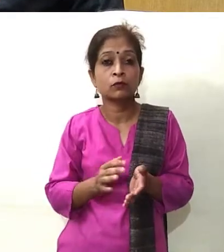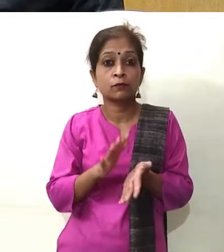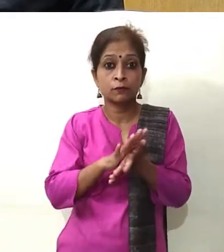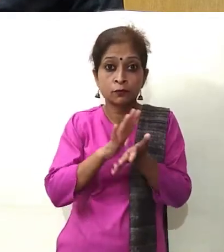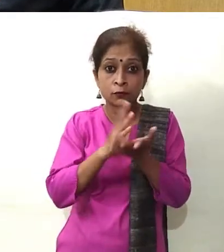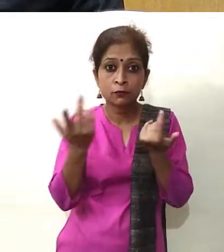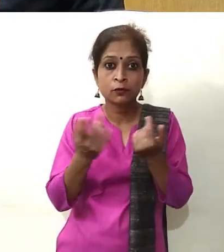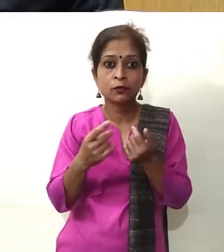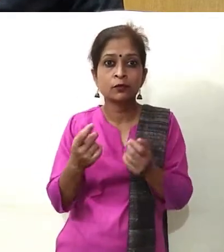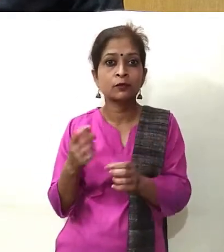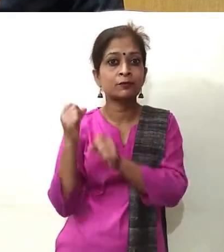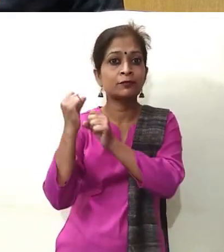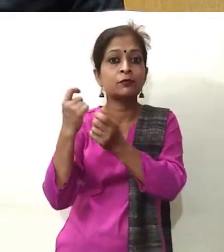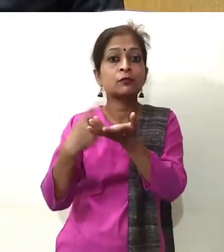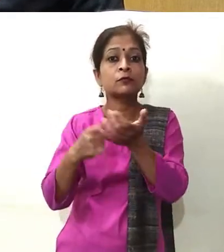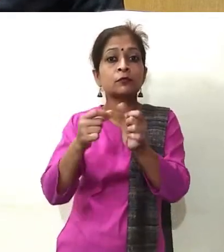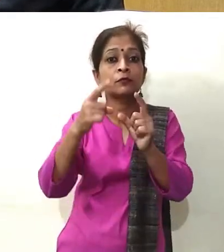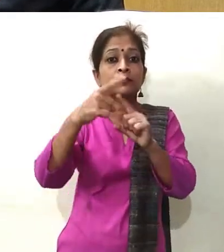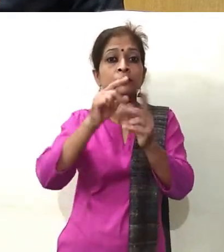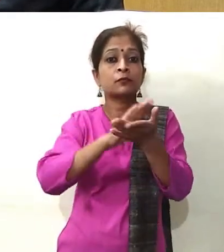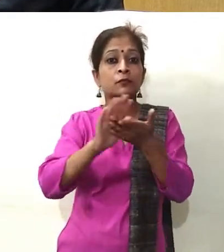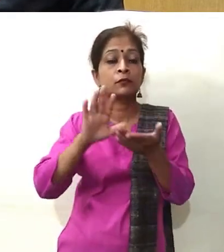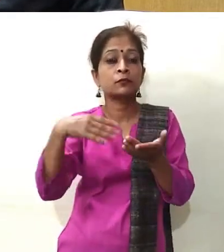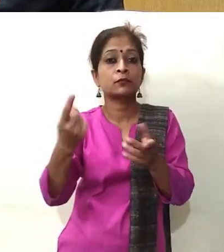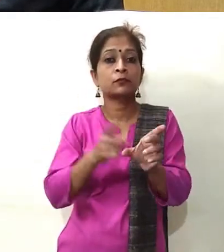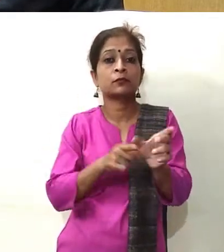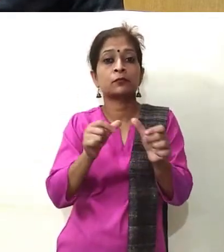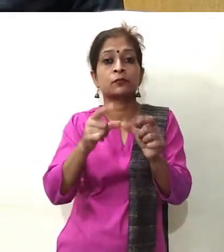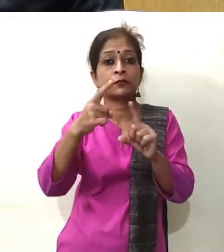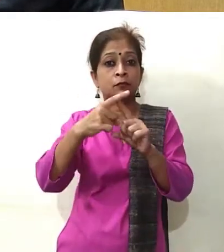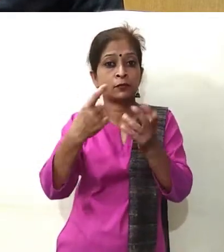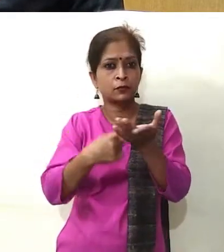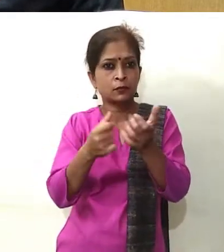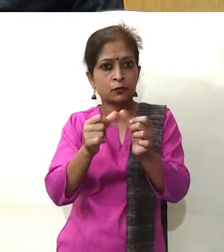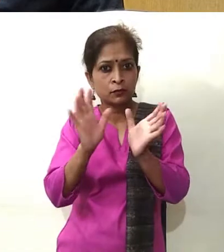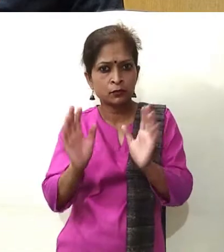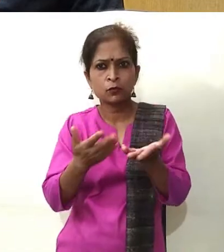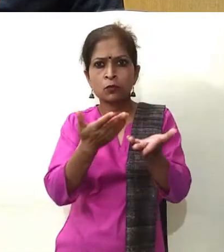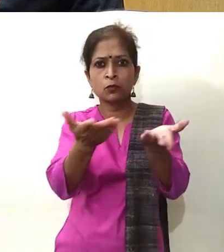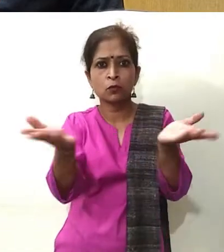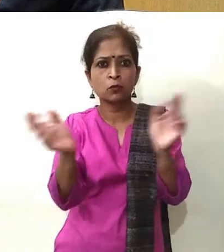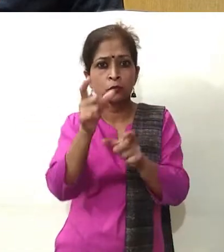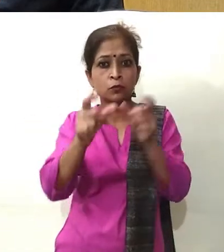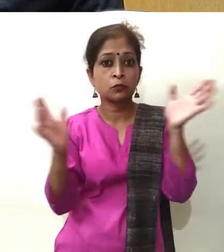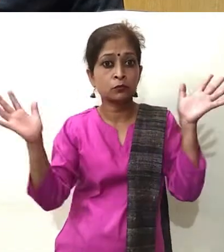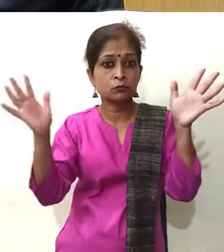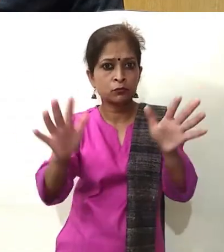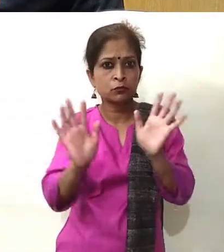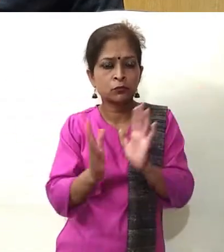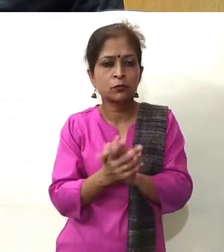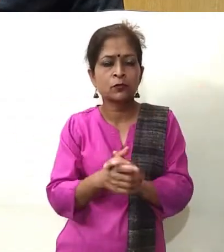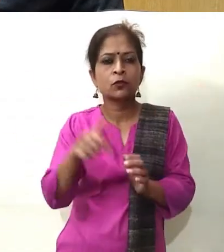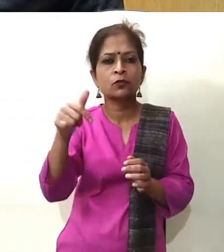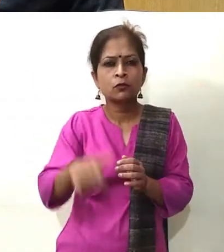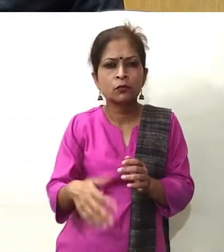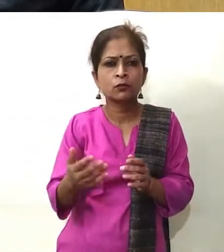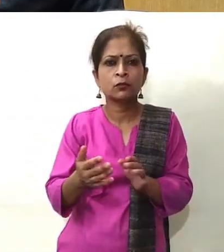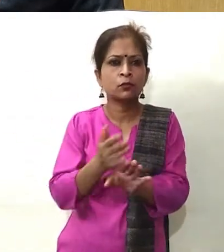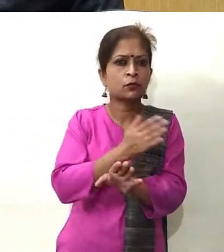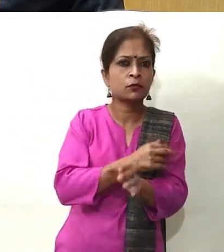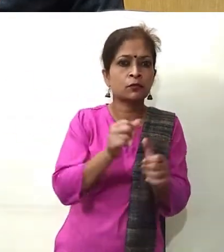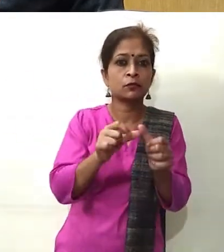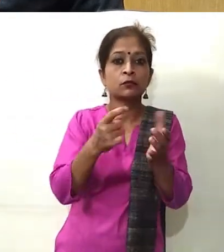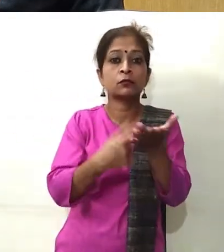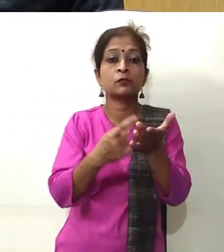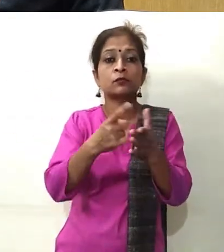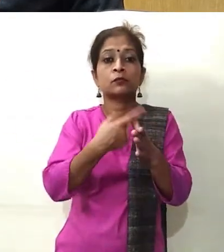एक रथ यात्रा, जो कि बहुत जोर शोर से मनाया जाता है। तो इस और अभी आपने अर्जुन के रथ